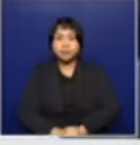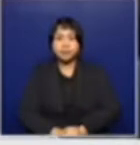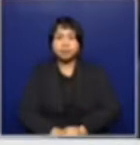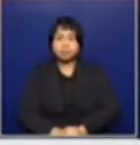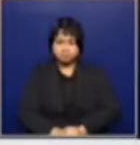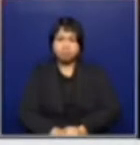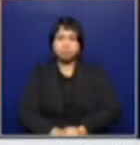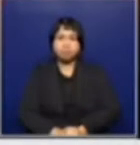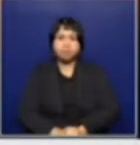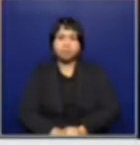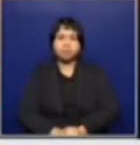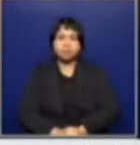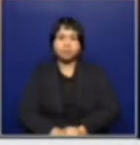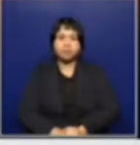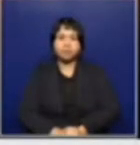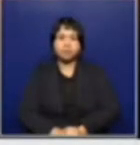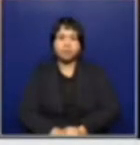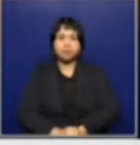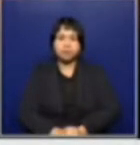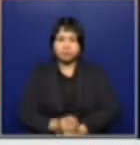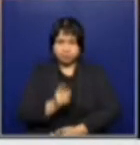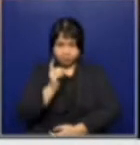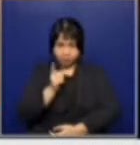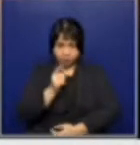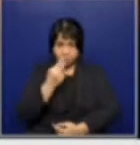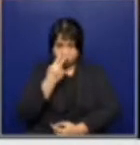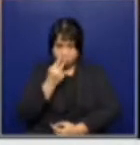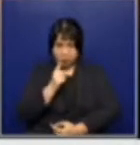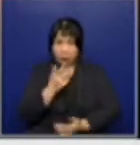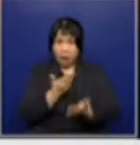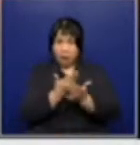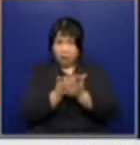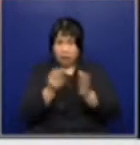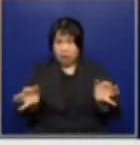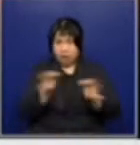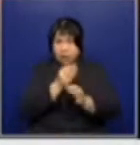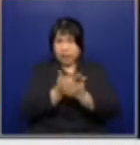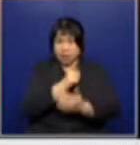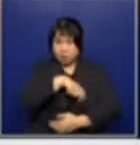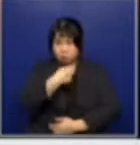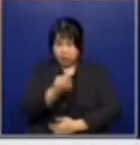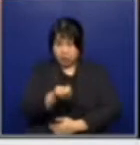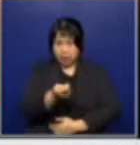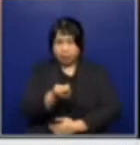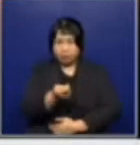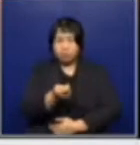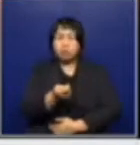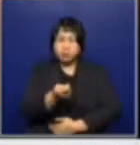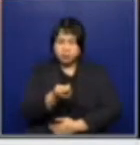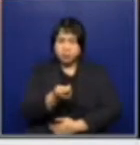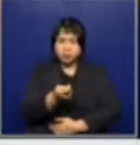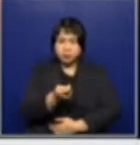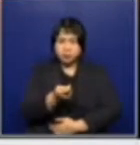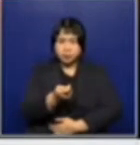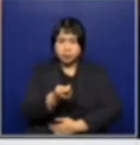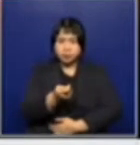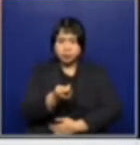ท่านประธานที่เคารพค่าชดเชยตรงนี้นะครับสิ่งที่มันจะเกิดขึ้นเนี่ย